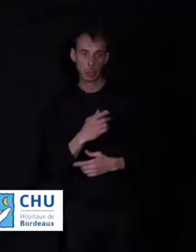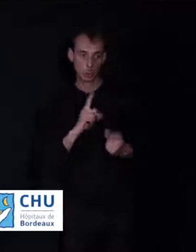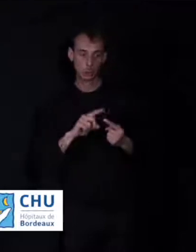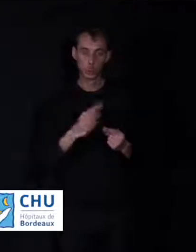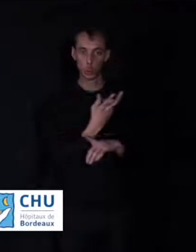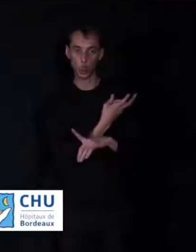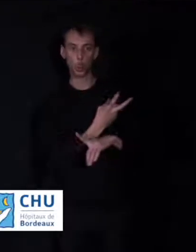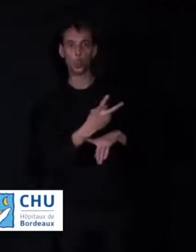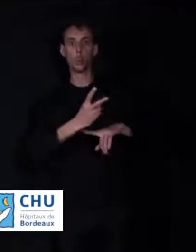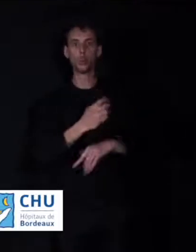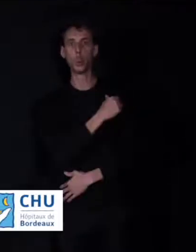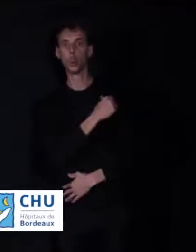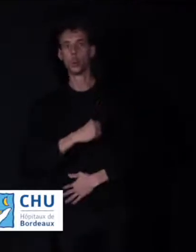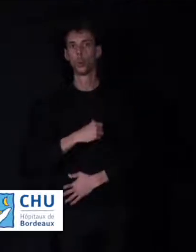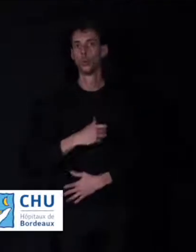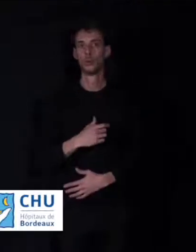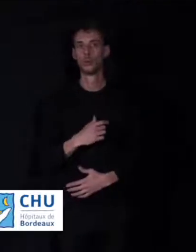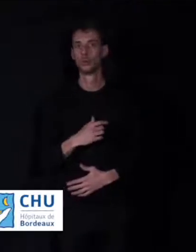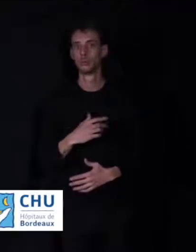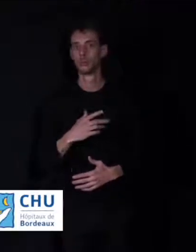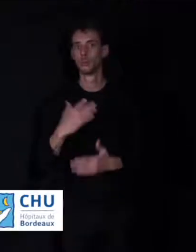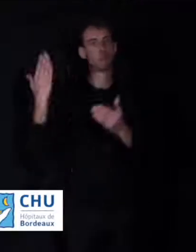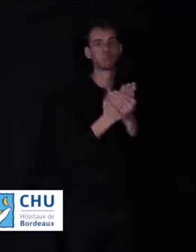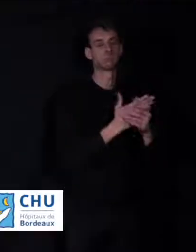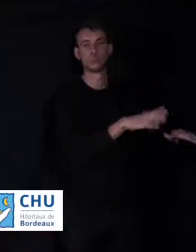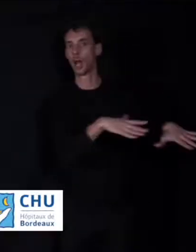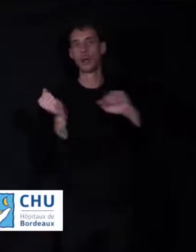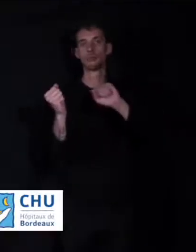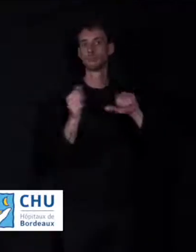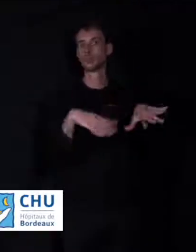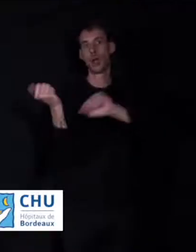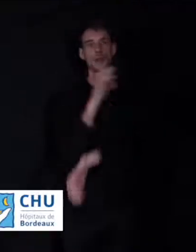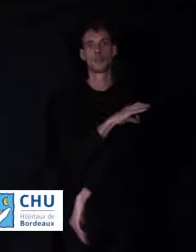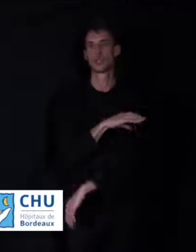des essais sur ces effets secondaires réels.